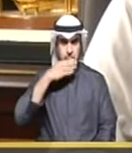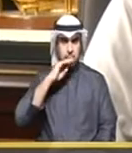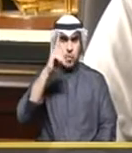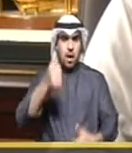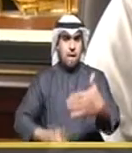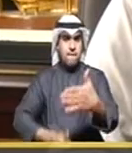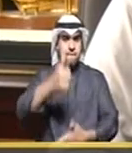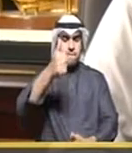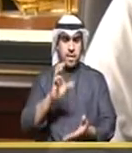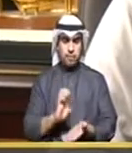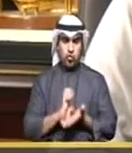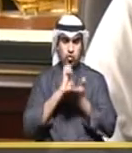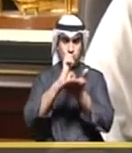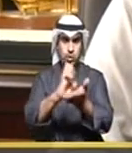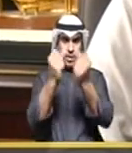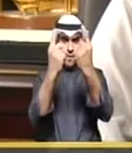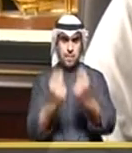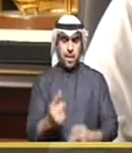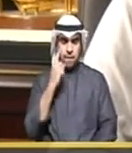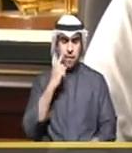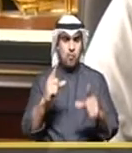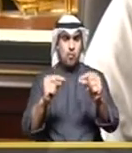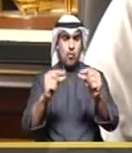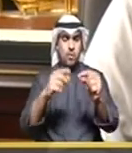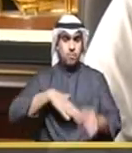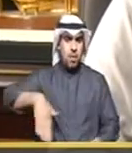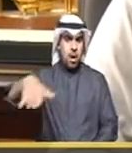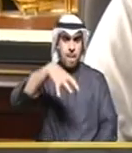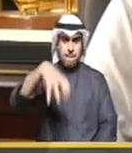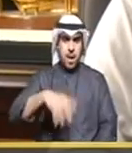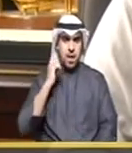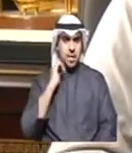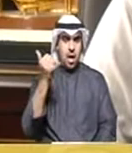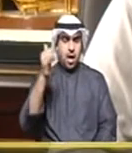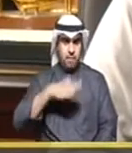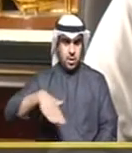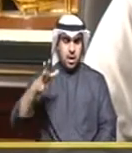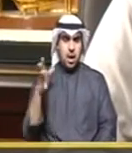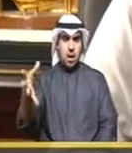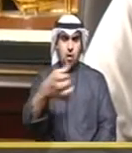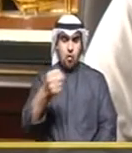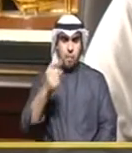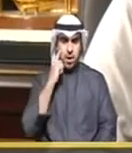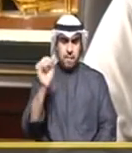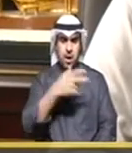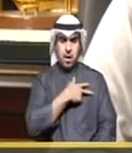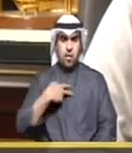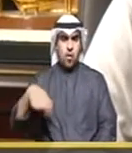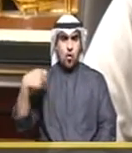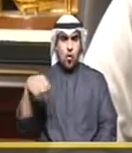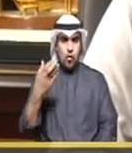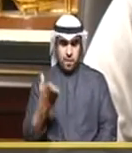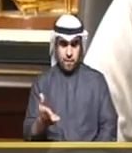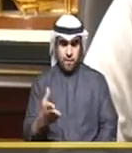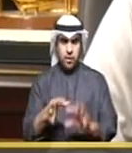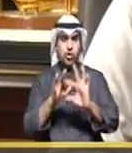تقييم أكاديمية جوائز التميز في المنطقة العربية ومجلس أمناء جائزة درع الحكومة الذكية في جامعة